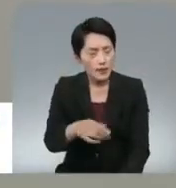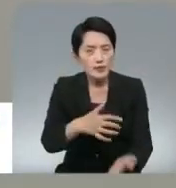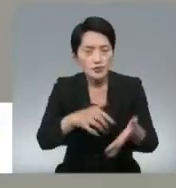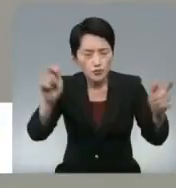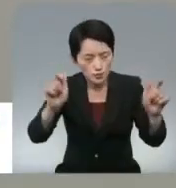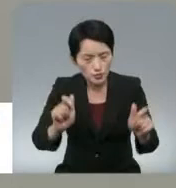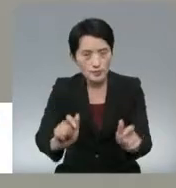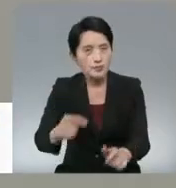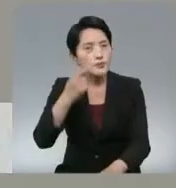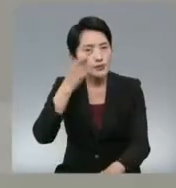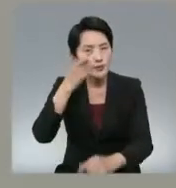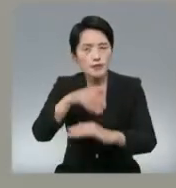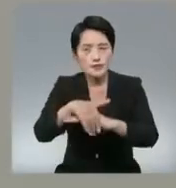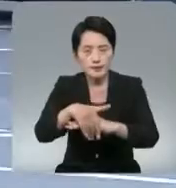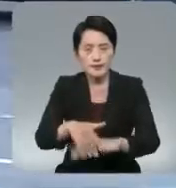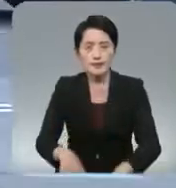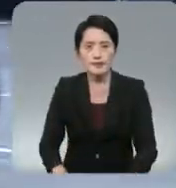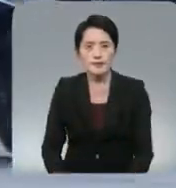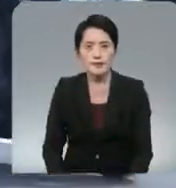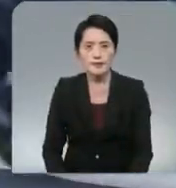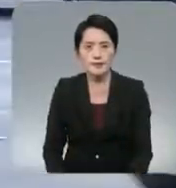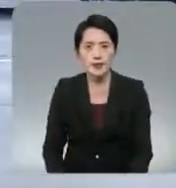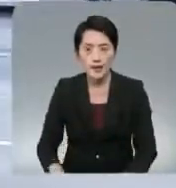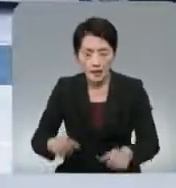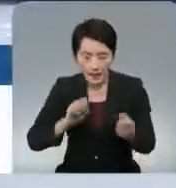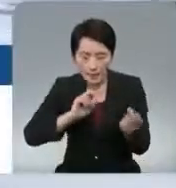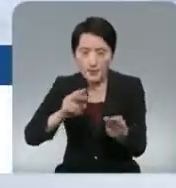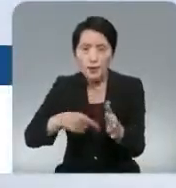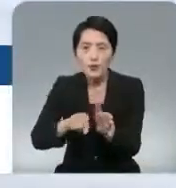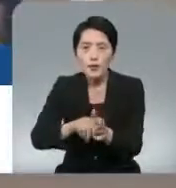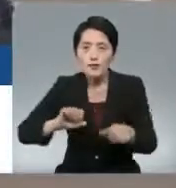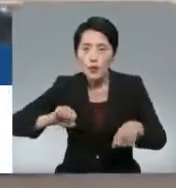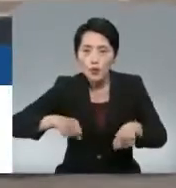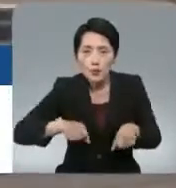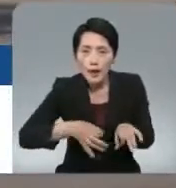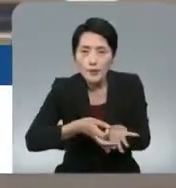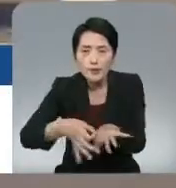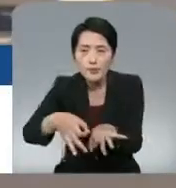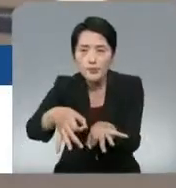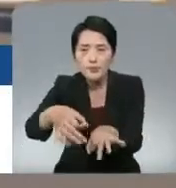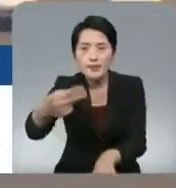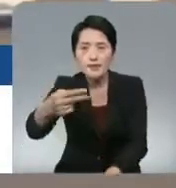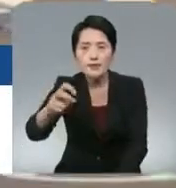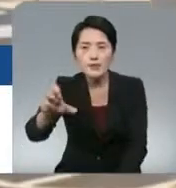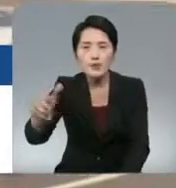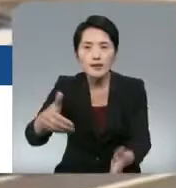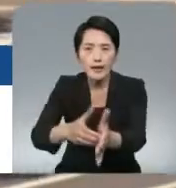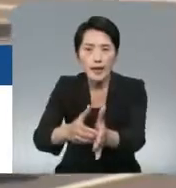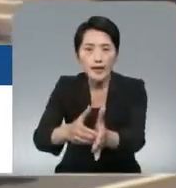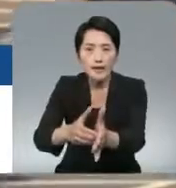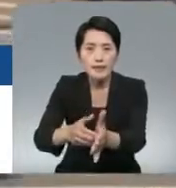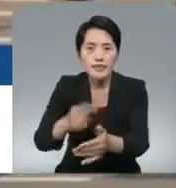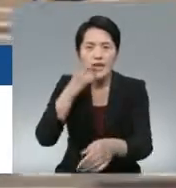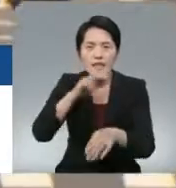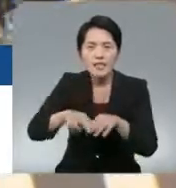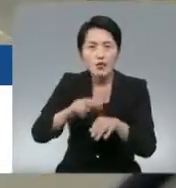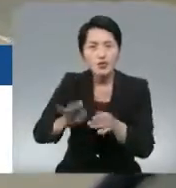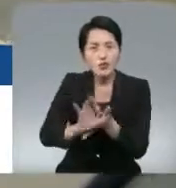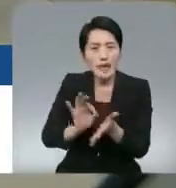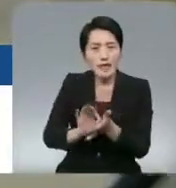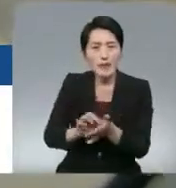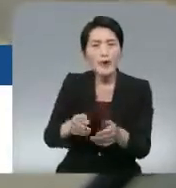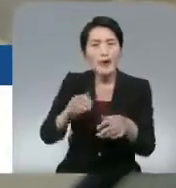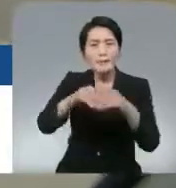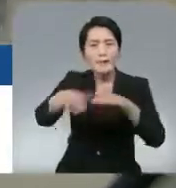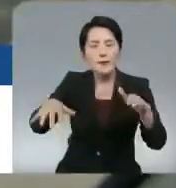4 triệu won 2.780 đô la mỹ một chiếc mỗi năm là 10.000 chiếc nếu chủ phương tiện tiêu hủy sớm xe ô tô chạy bằng dầu diesel